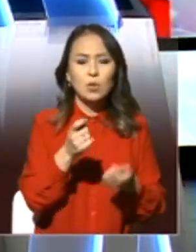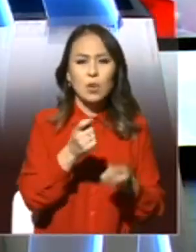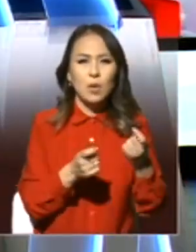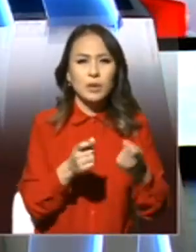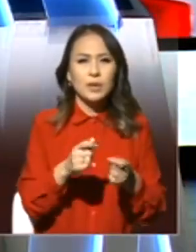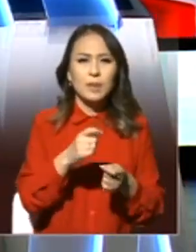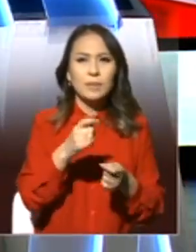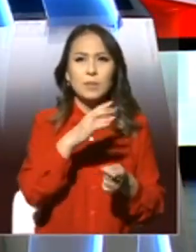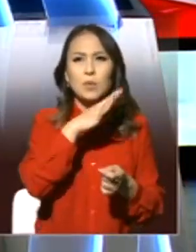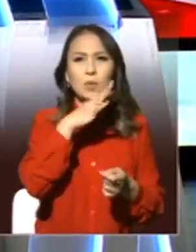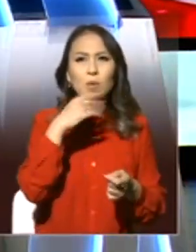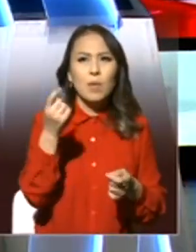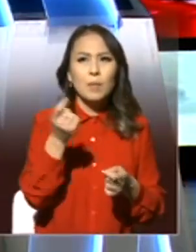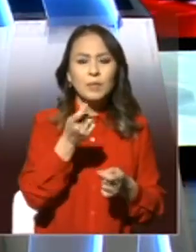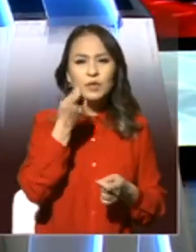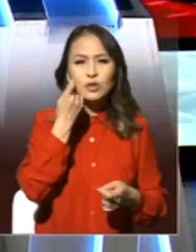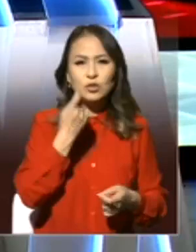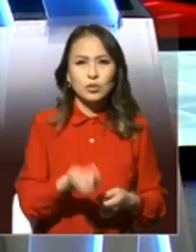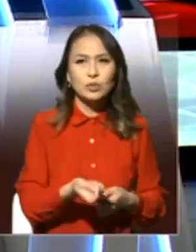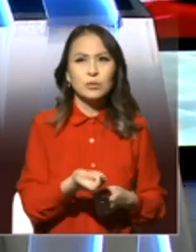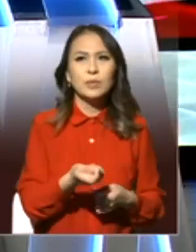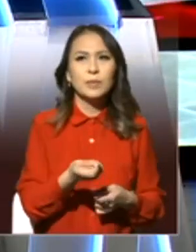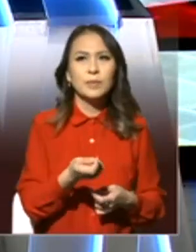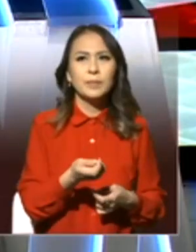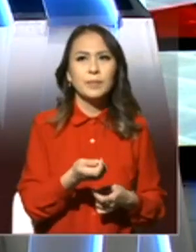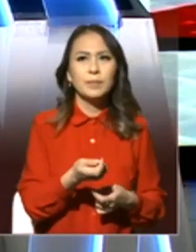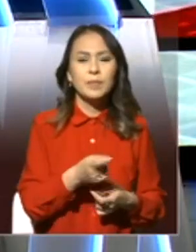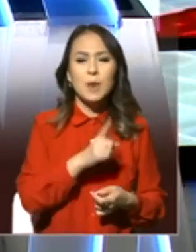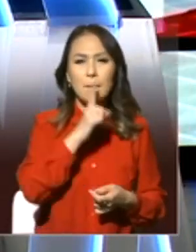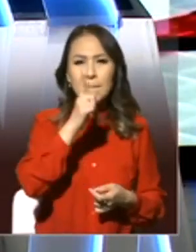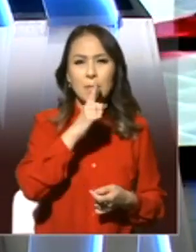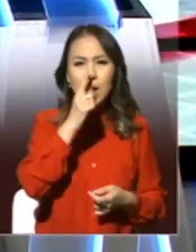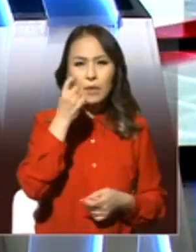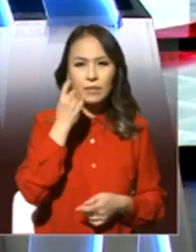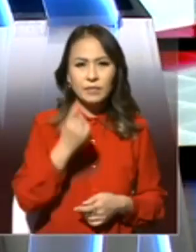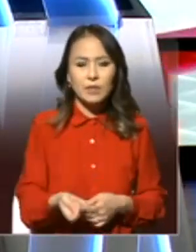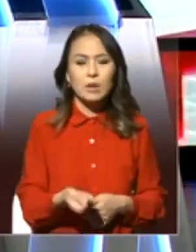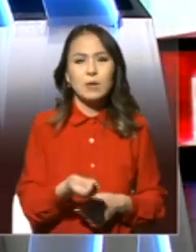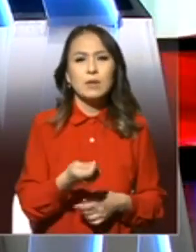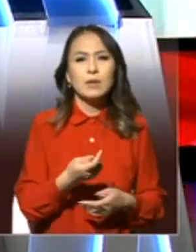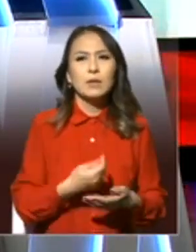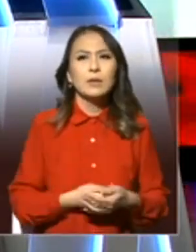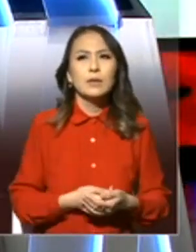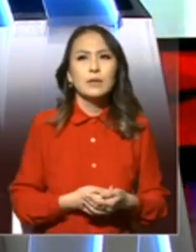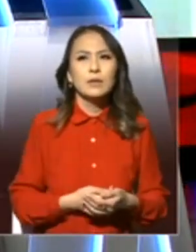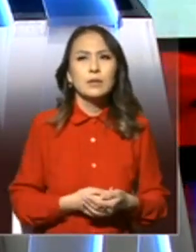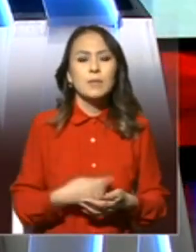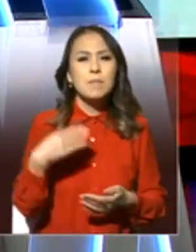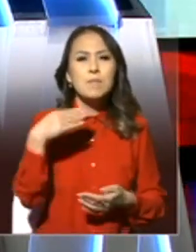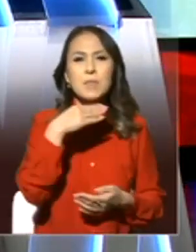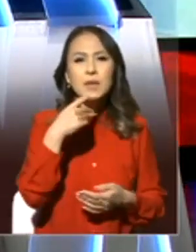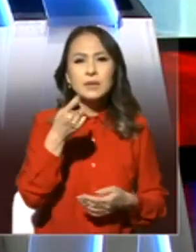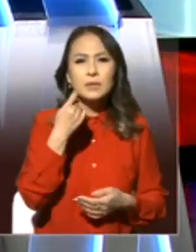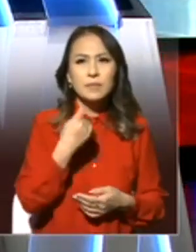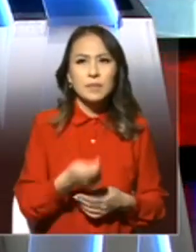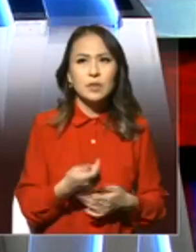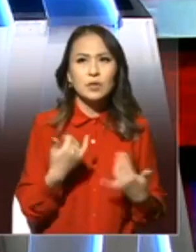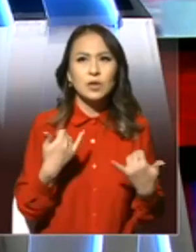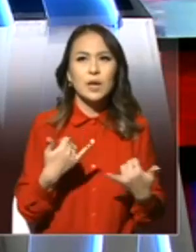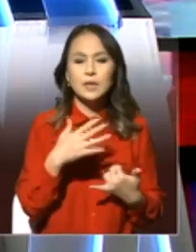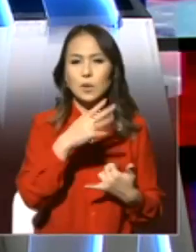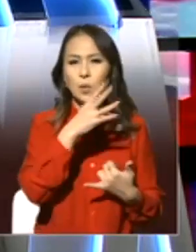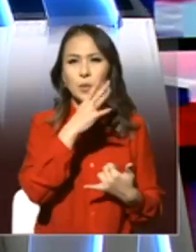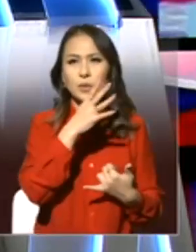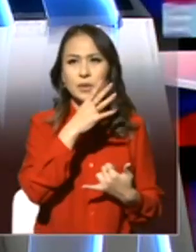Арзан бидай, арзан марков, сәбіз, арзан ет бізде. Қазіргі күні